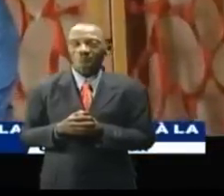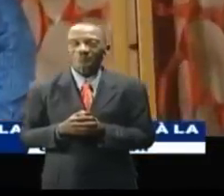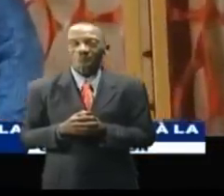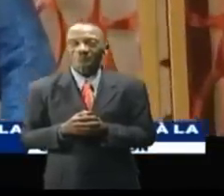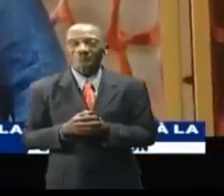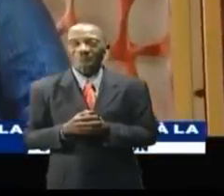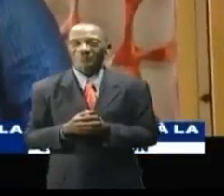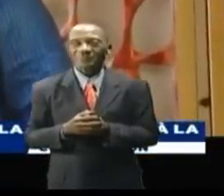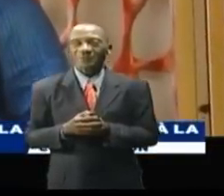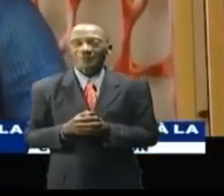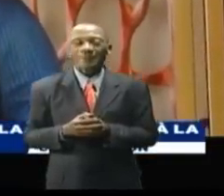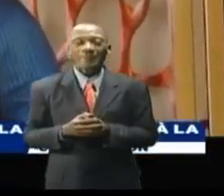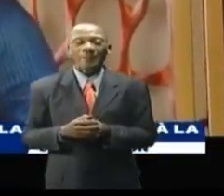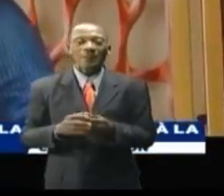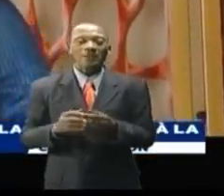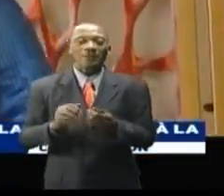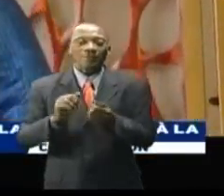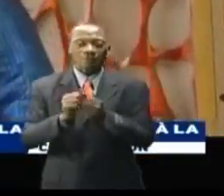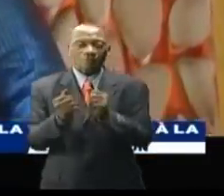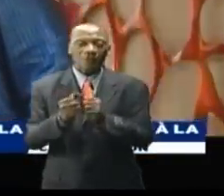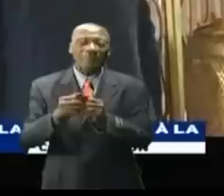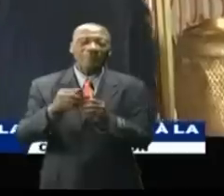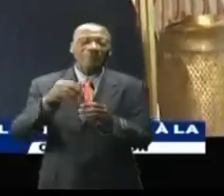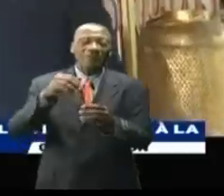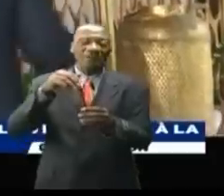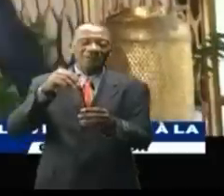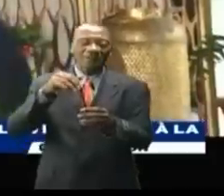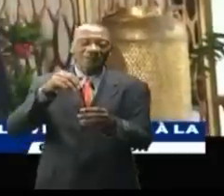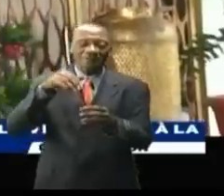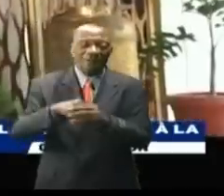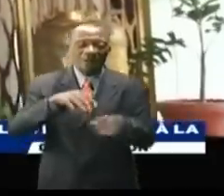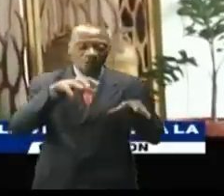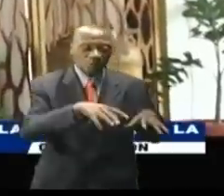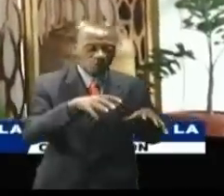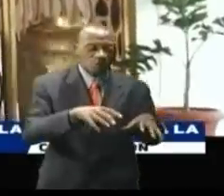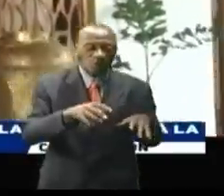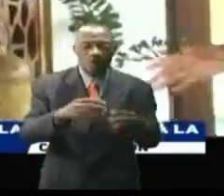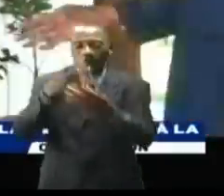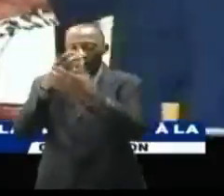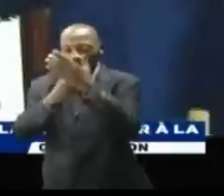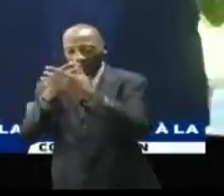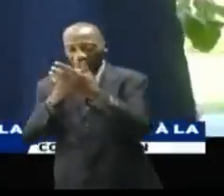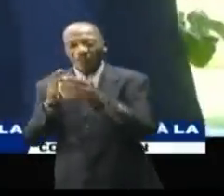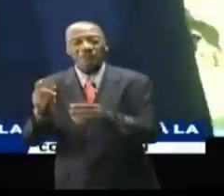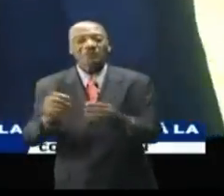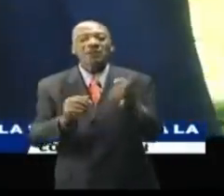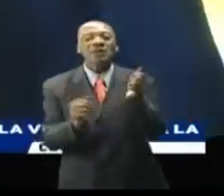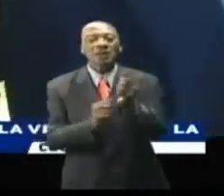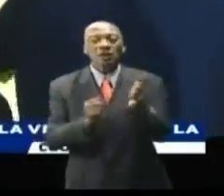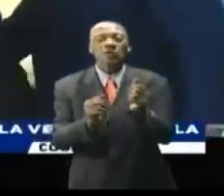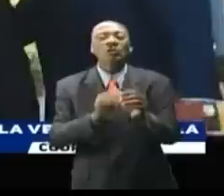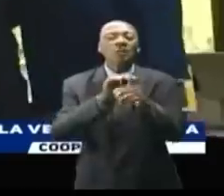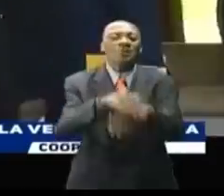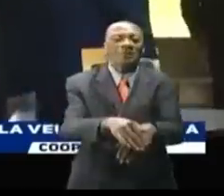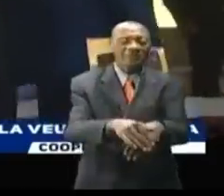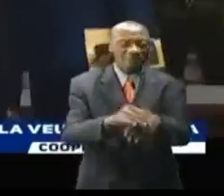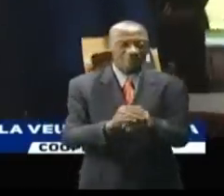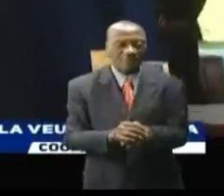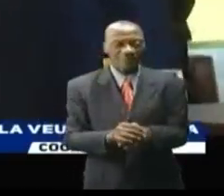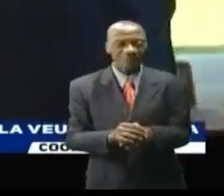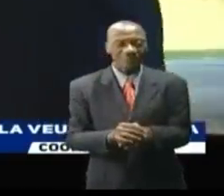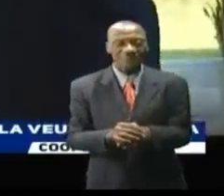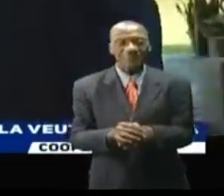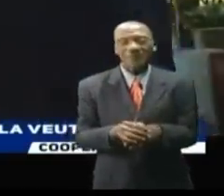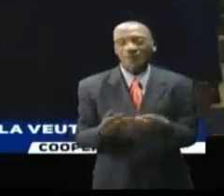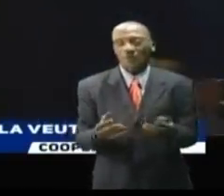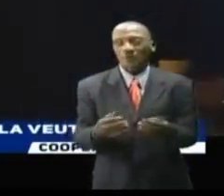Médiateur dans les différends entre Kinshasa et Kigali, l'Angola continue à œuvrer pour une désescalade entre les deux pays voisins. Conduit au